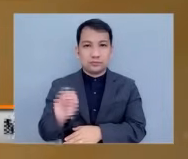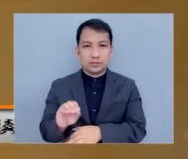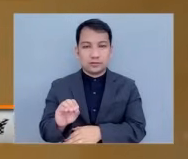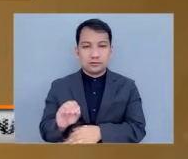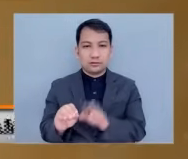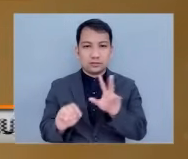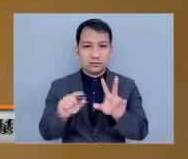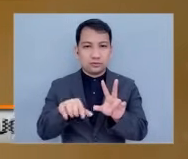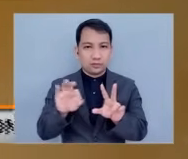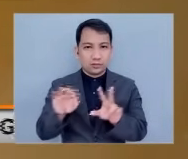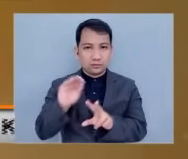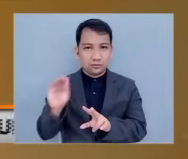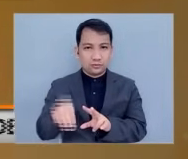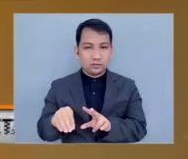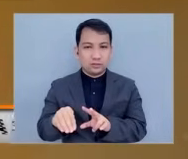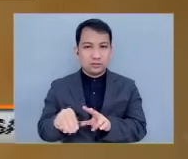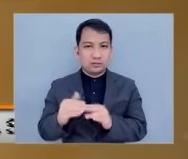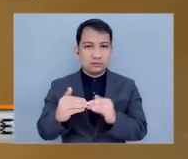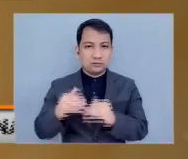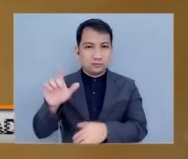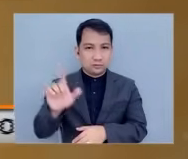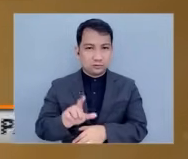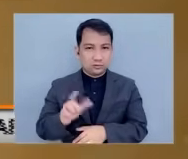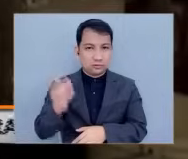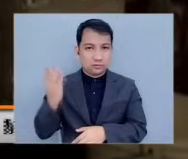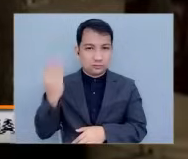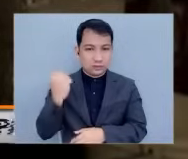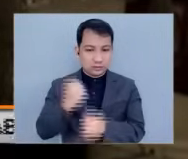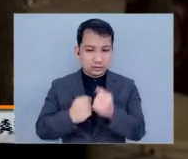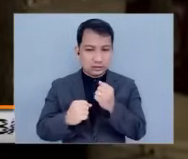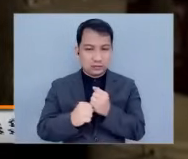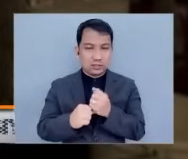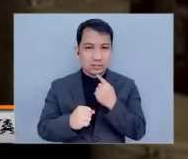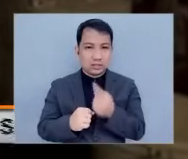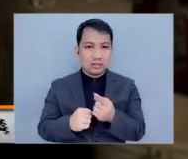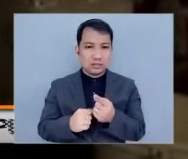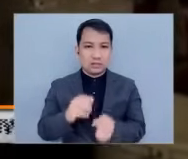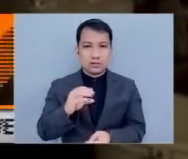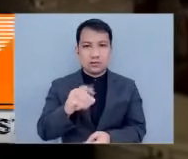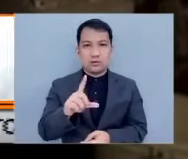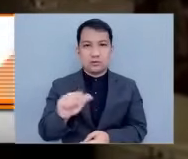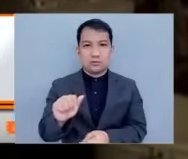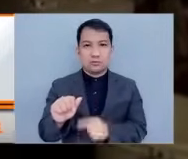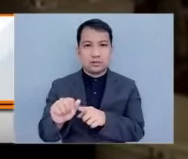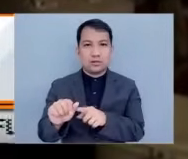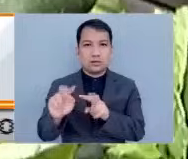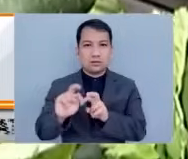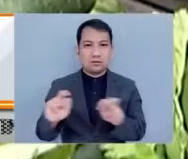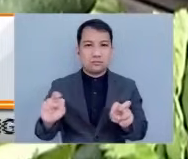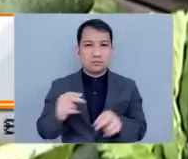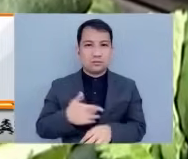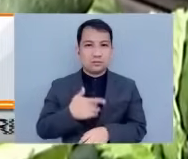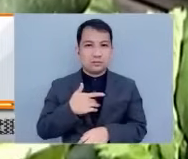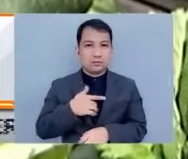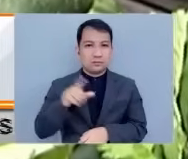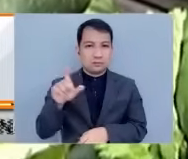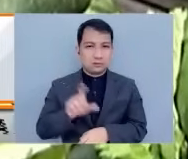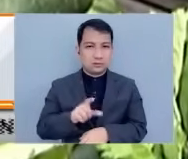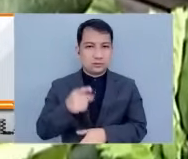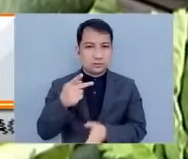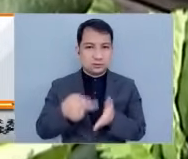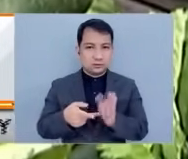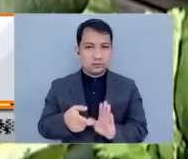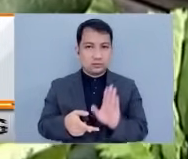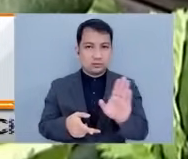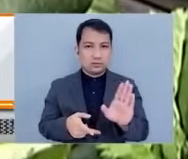3.9% o pinakamababa noong nakarang taon. Ayon sa Okta, posibleng maramdaman ang pagbaba ng presyo kung babagal